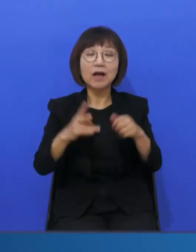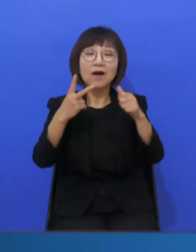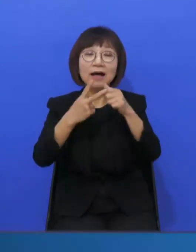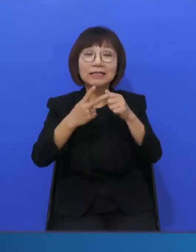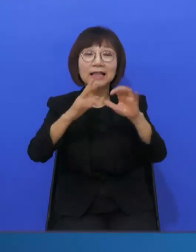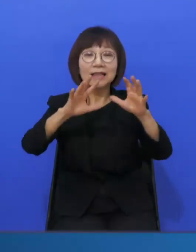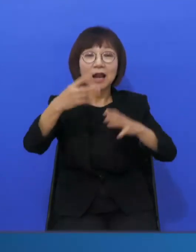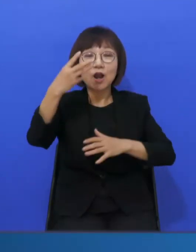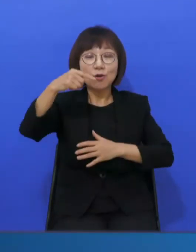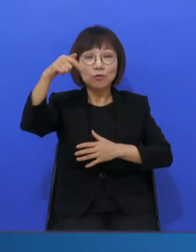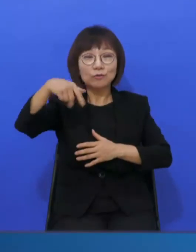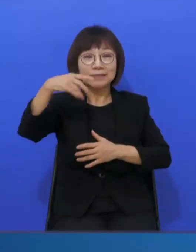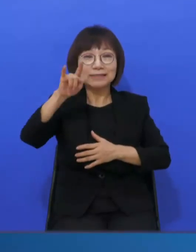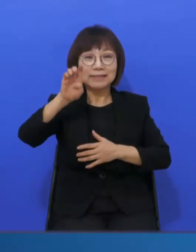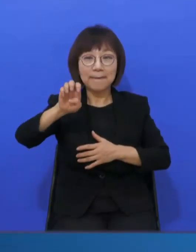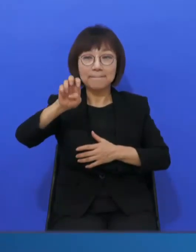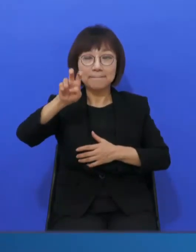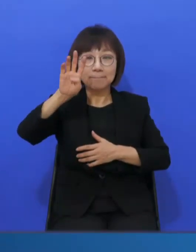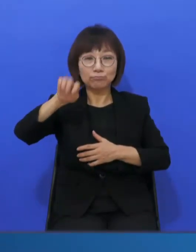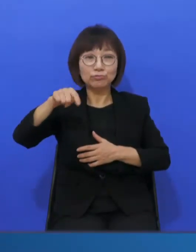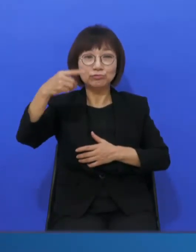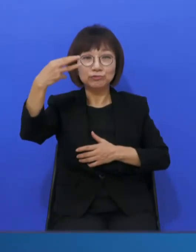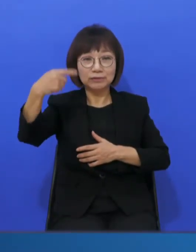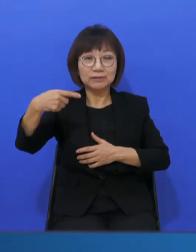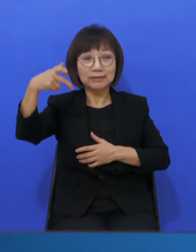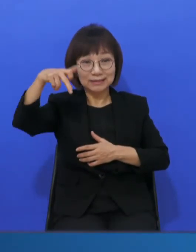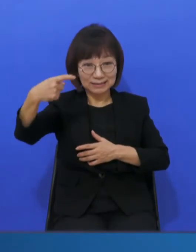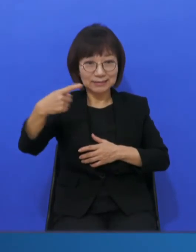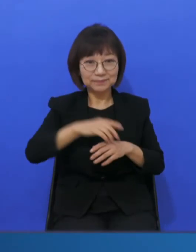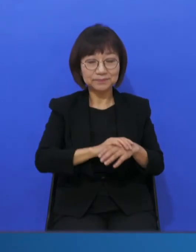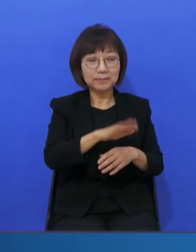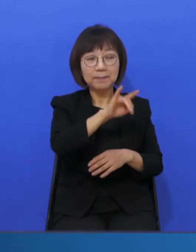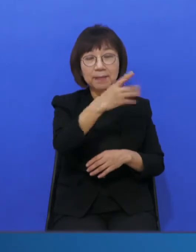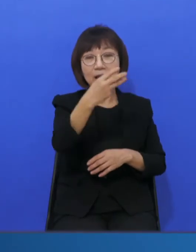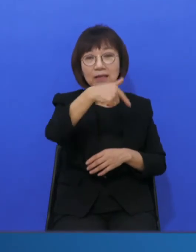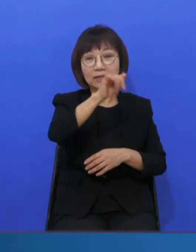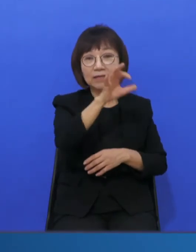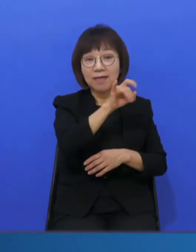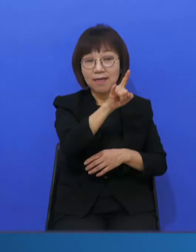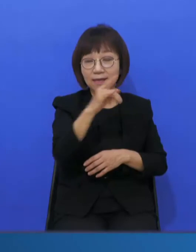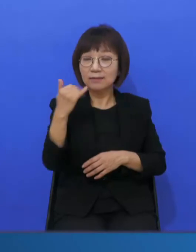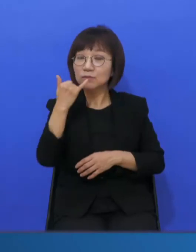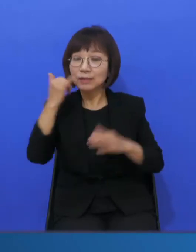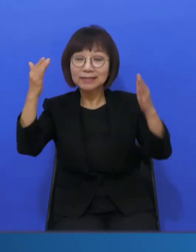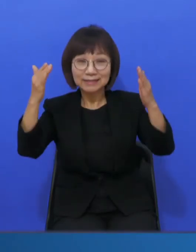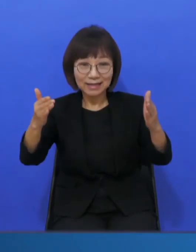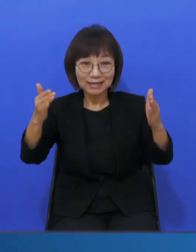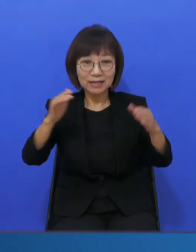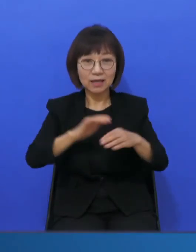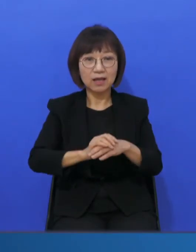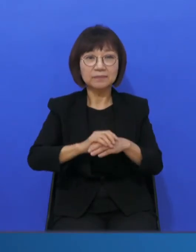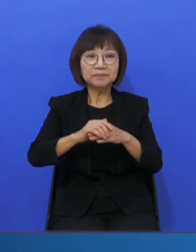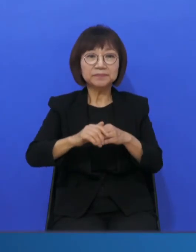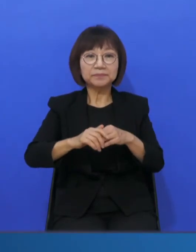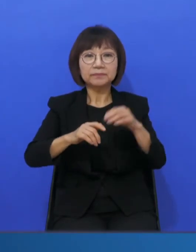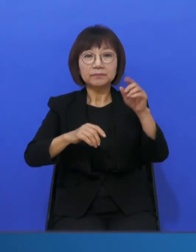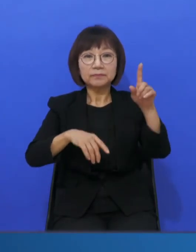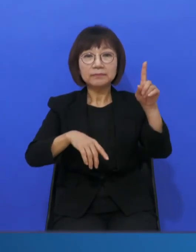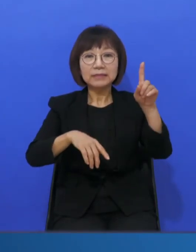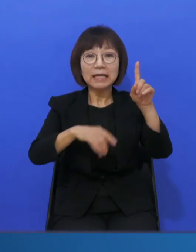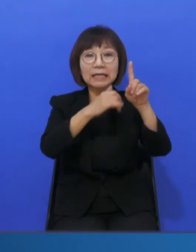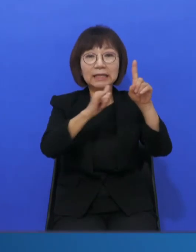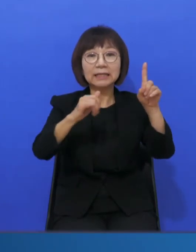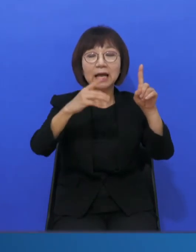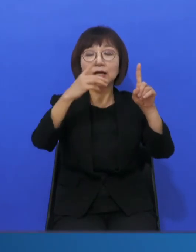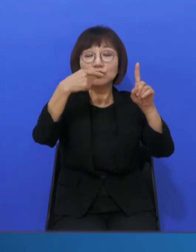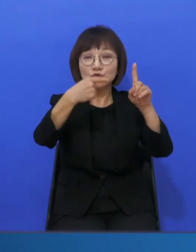나라는 룩셈부르크입니다. 벨기에와 독일 사이에 위치한 룩셈부르크는 1인당 국내 총생산이 전 세계에서 높은